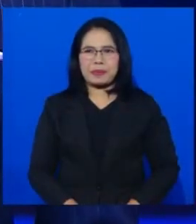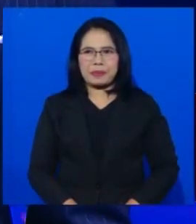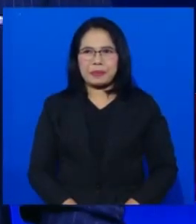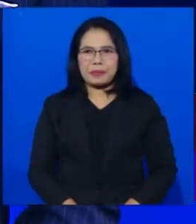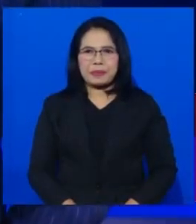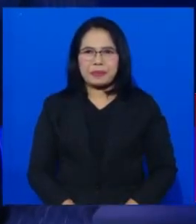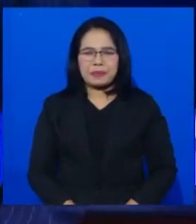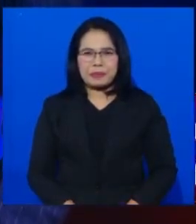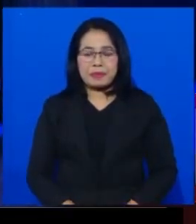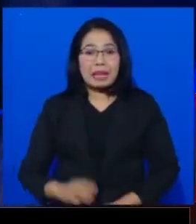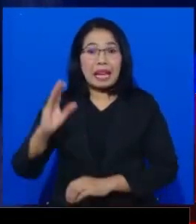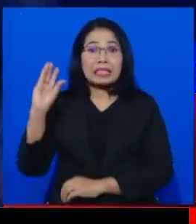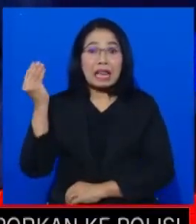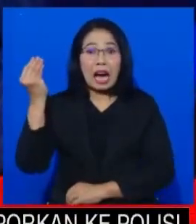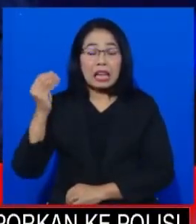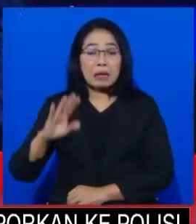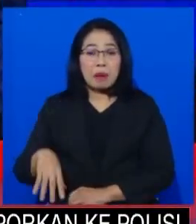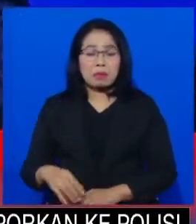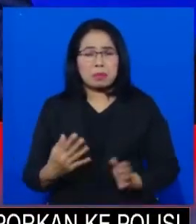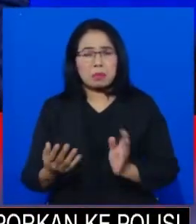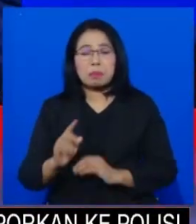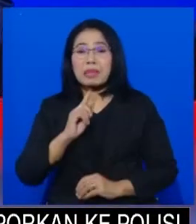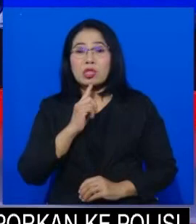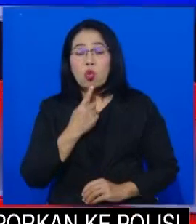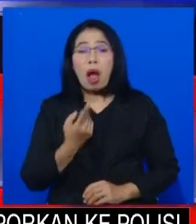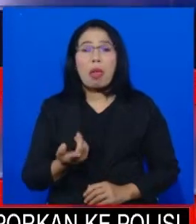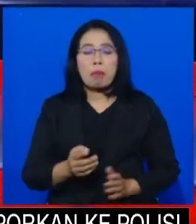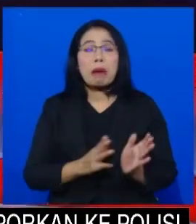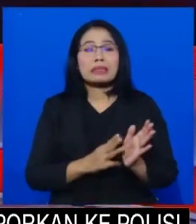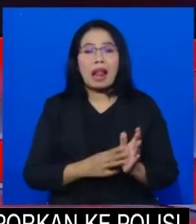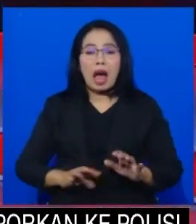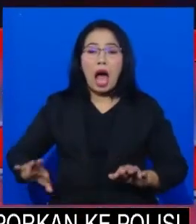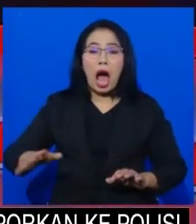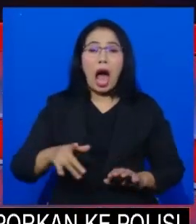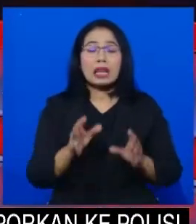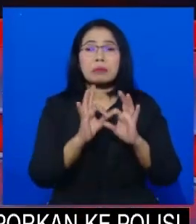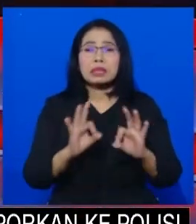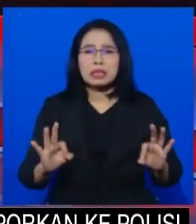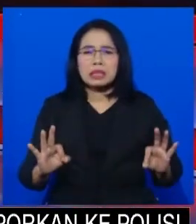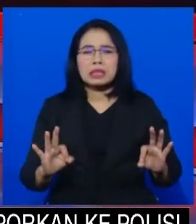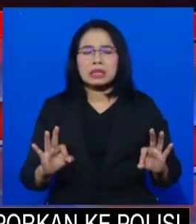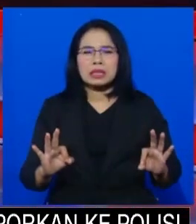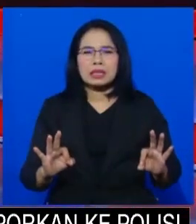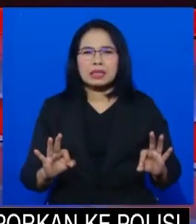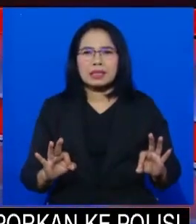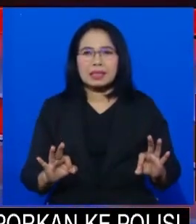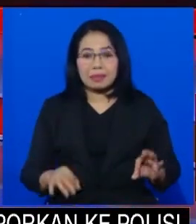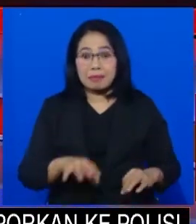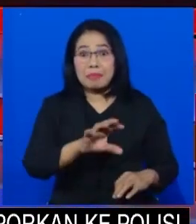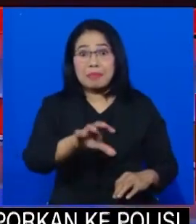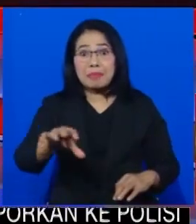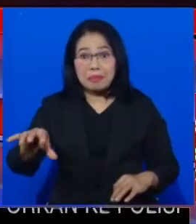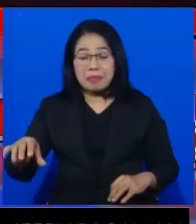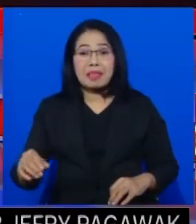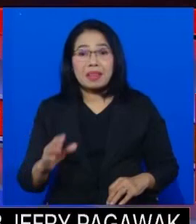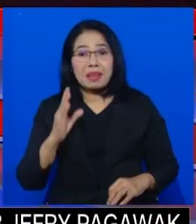Tanpa disadari, DKI Jakarta masih menghadapi persoalan ketersediaan air bersih yang belum memadai bagi warganya. Sejumlah kawasan di Jakarta yang